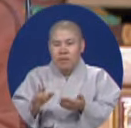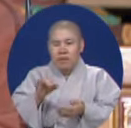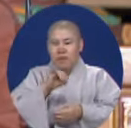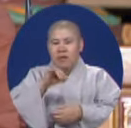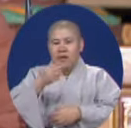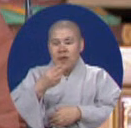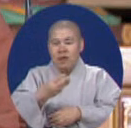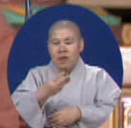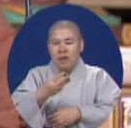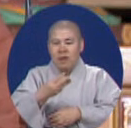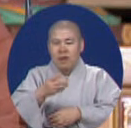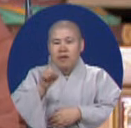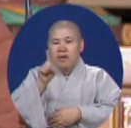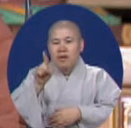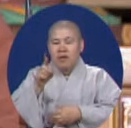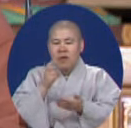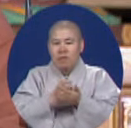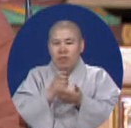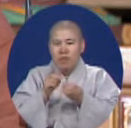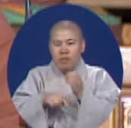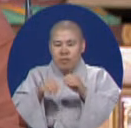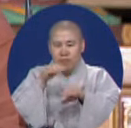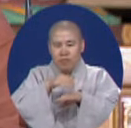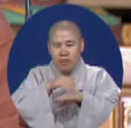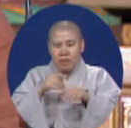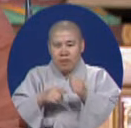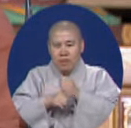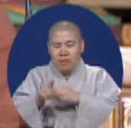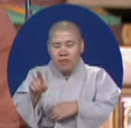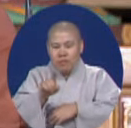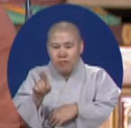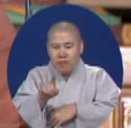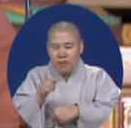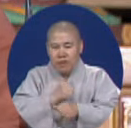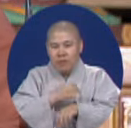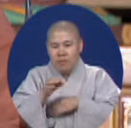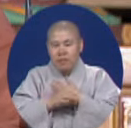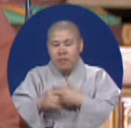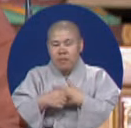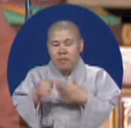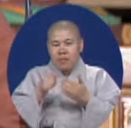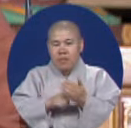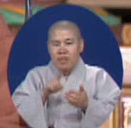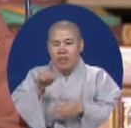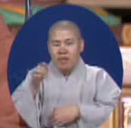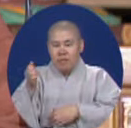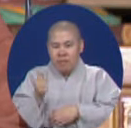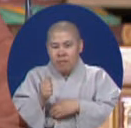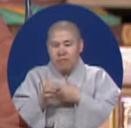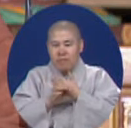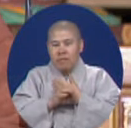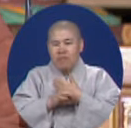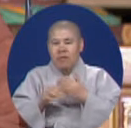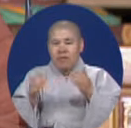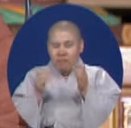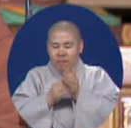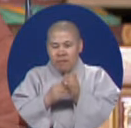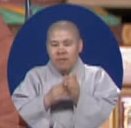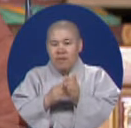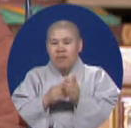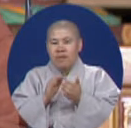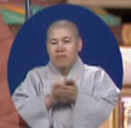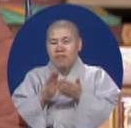일법수행은 뭐냐? 일법수행. 마음 하나 챙기면 다 되거든요.